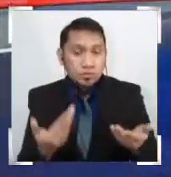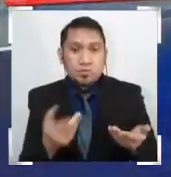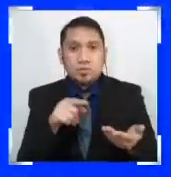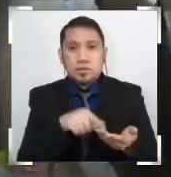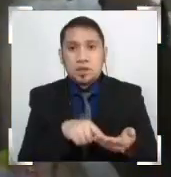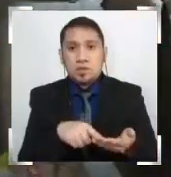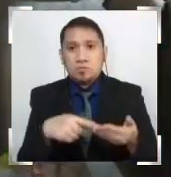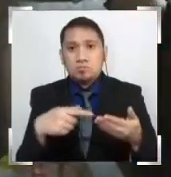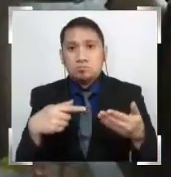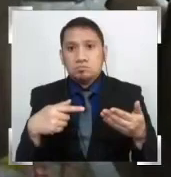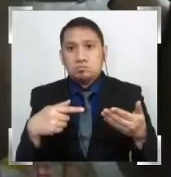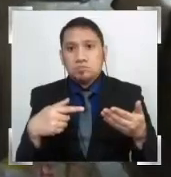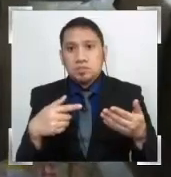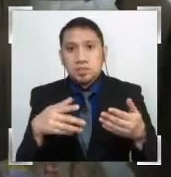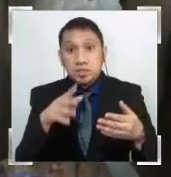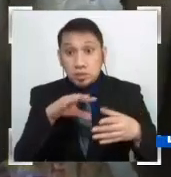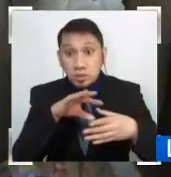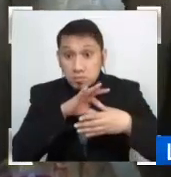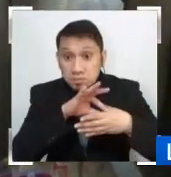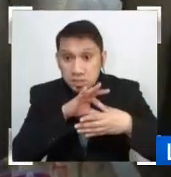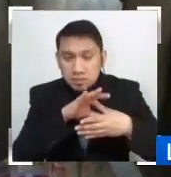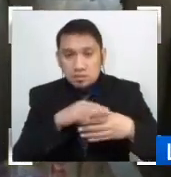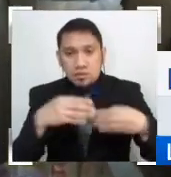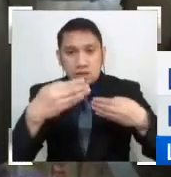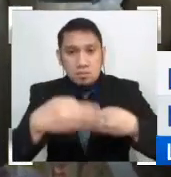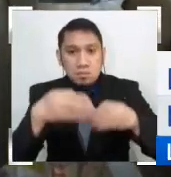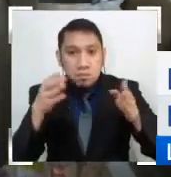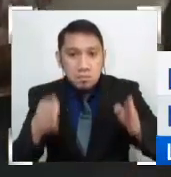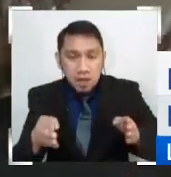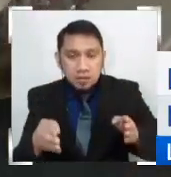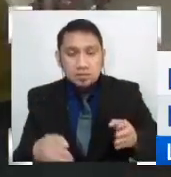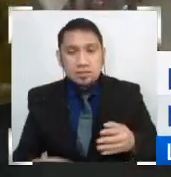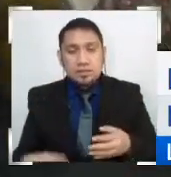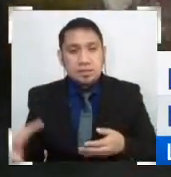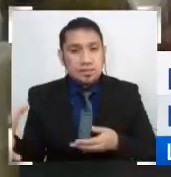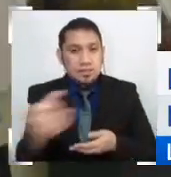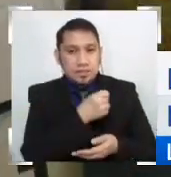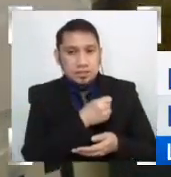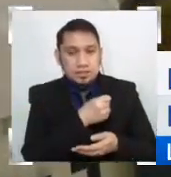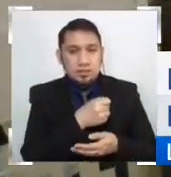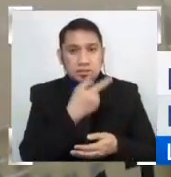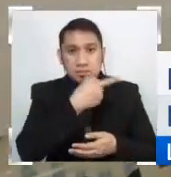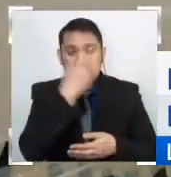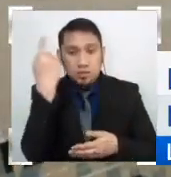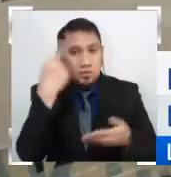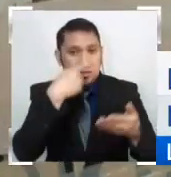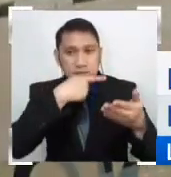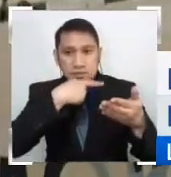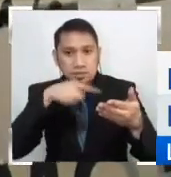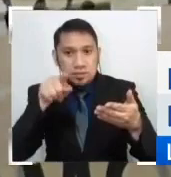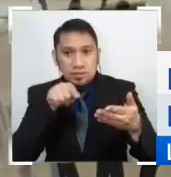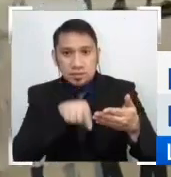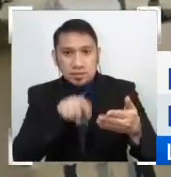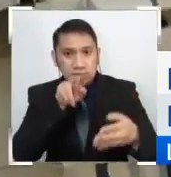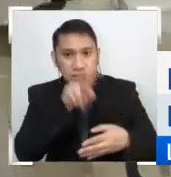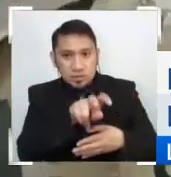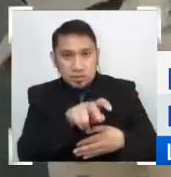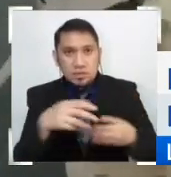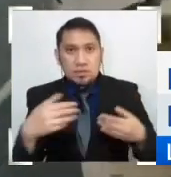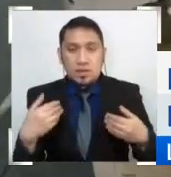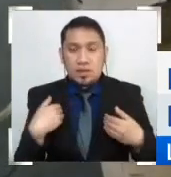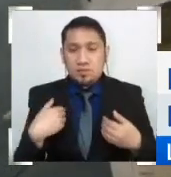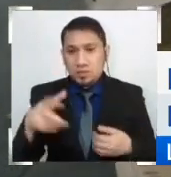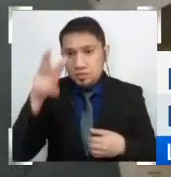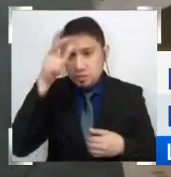rehistradong processed food products ang nasaba. Nabisto sa isang checkpoint ang closed van na may lamang chicken ham,